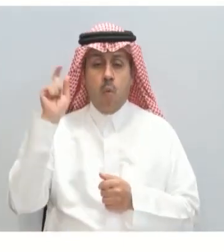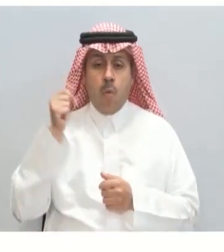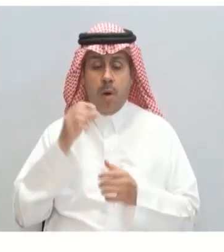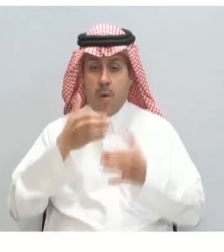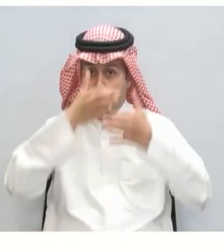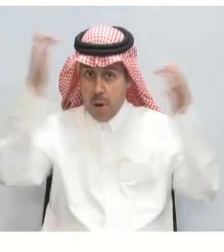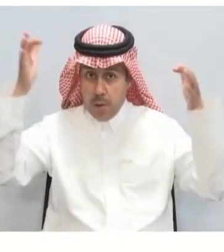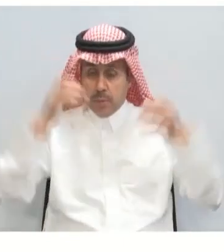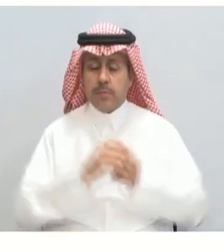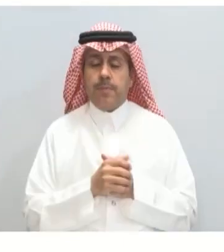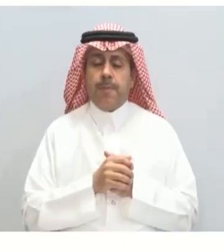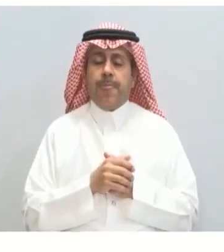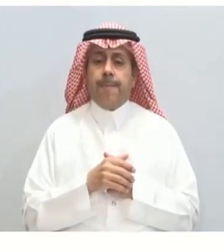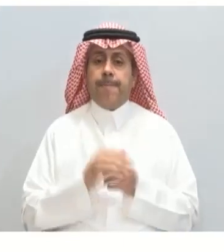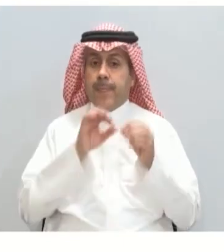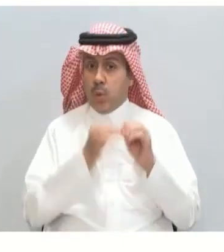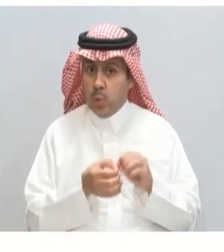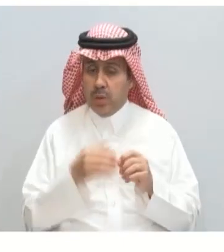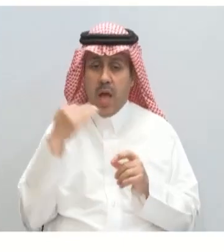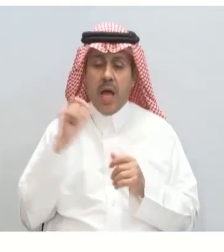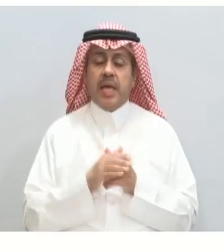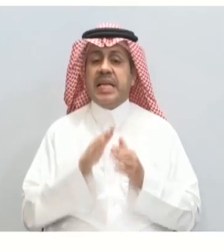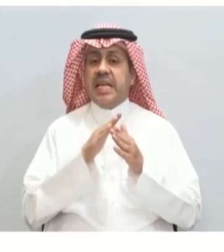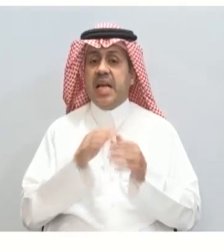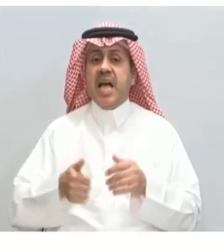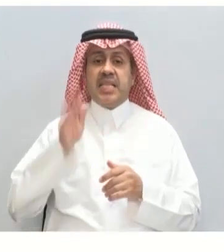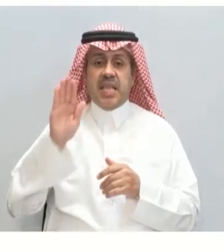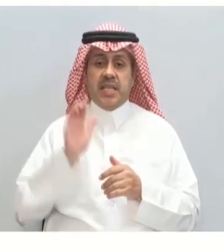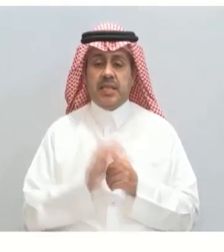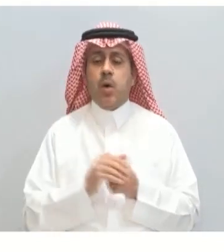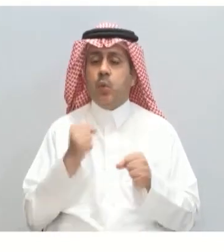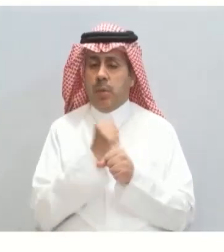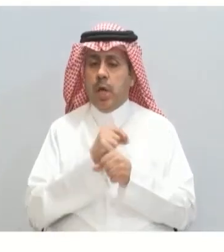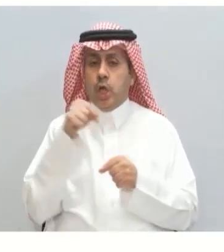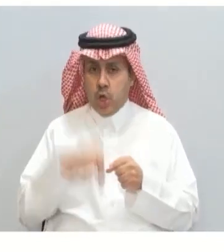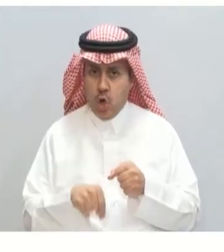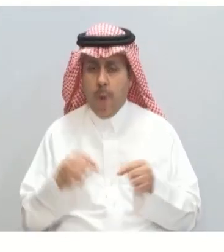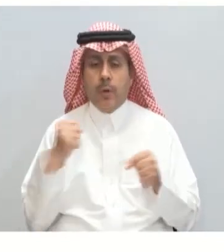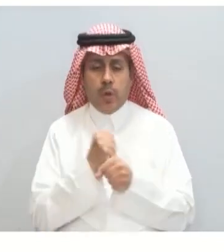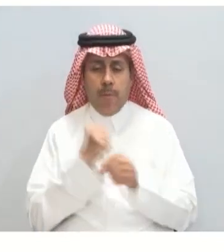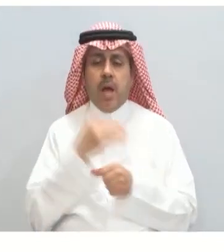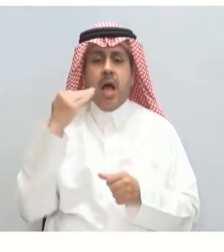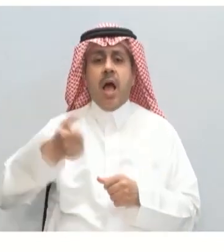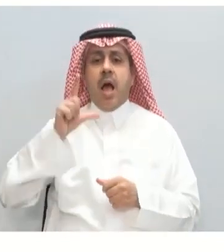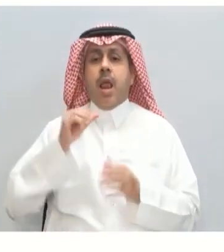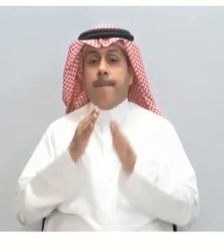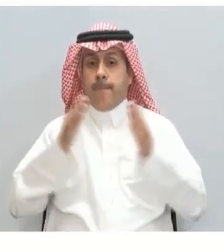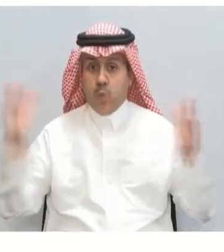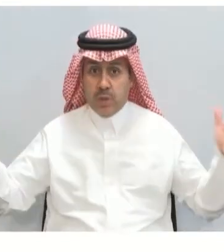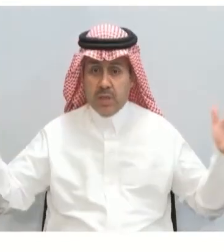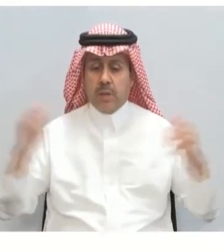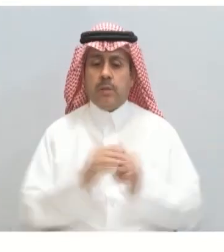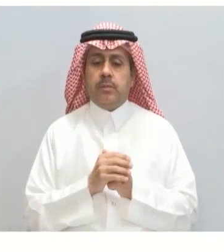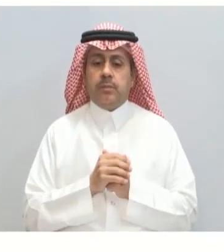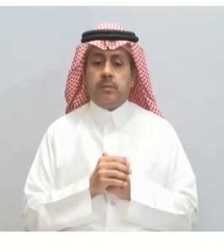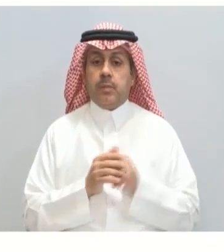قيود الحاله الاساسيه وطبقنا واليوم باذن الله سنطبق القيود للحاله الموسعه